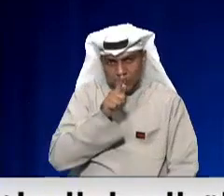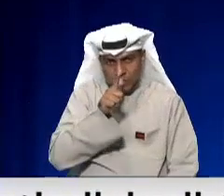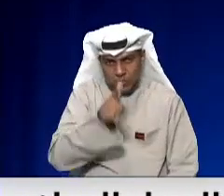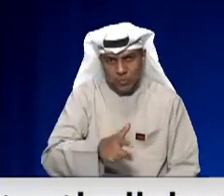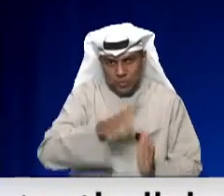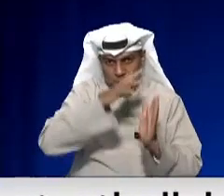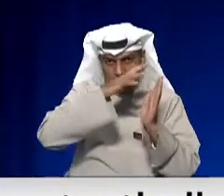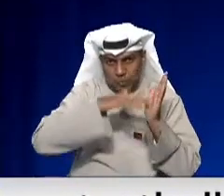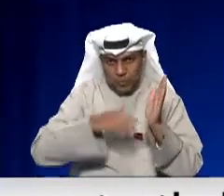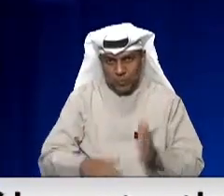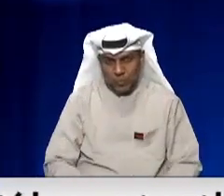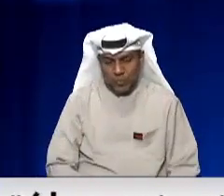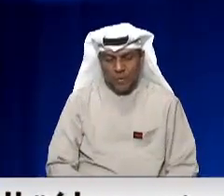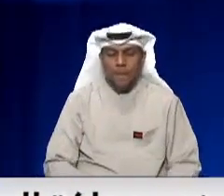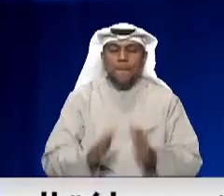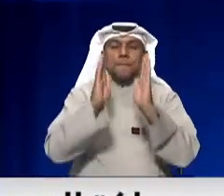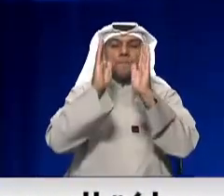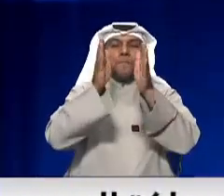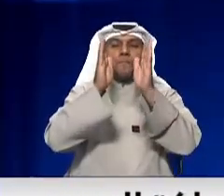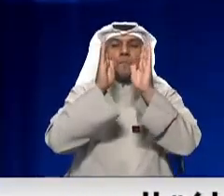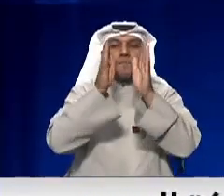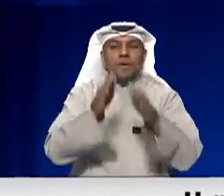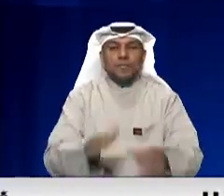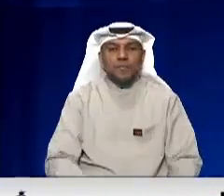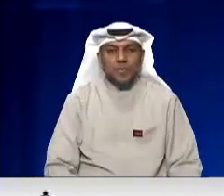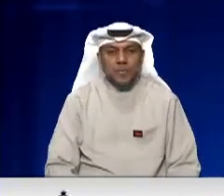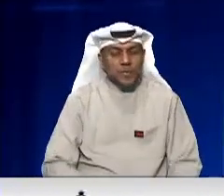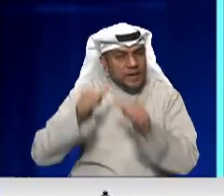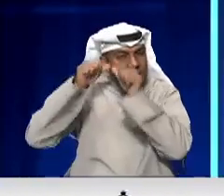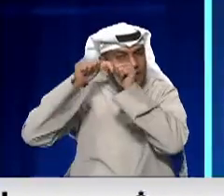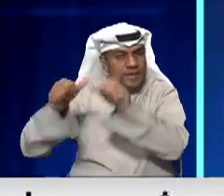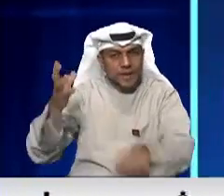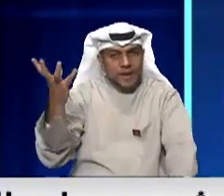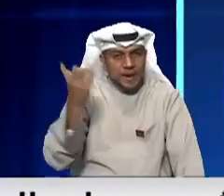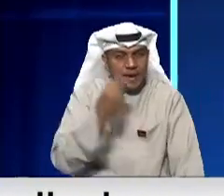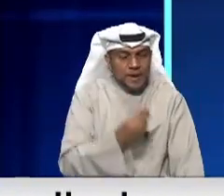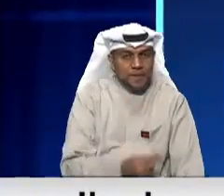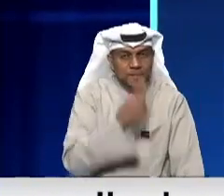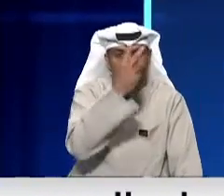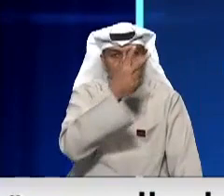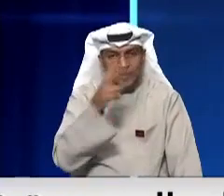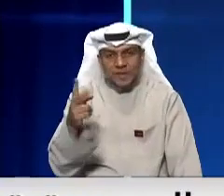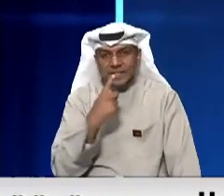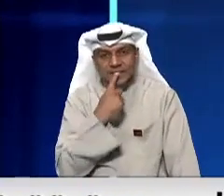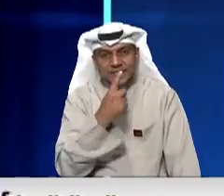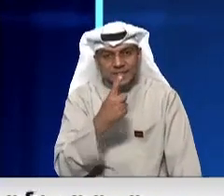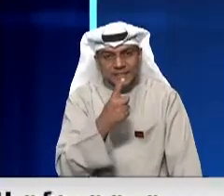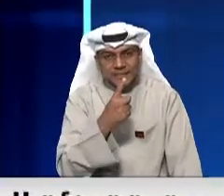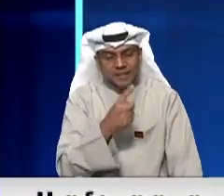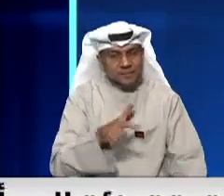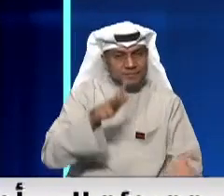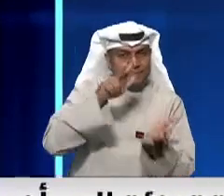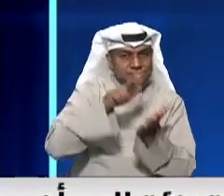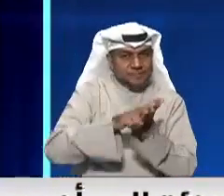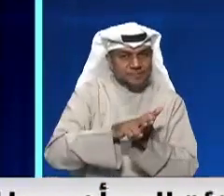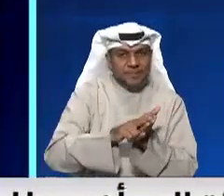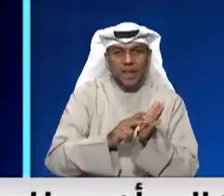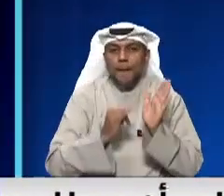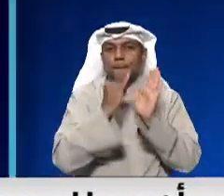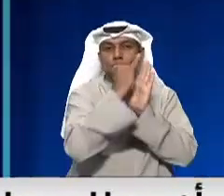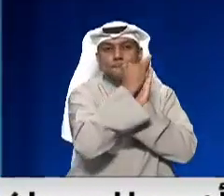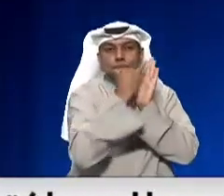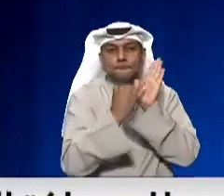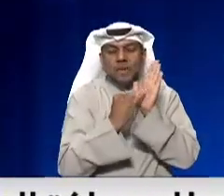حفظه الله عن خالص تهانيه بمناسبه الذكرى الثانيه والعشرين لاقرار ميثاق العمل الوطني في مملكه